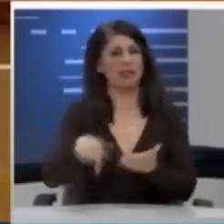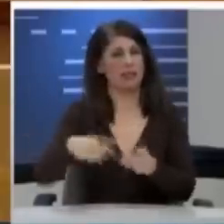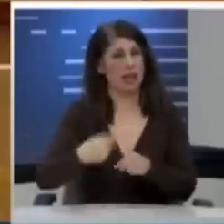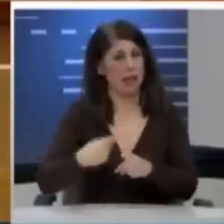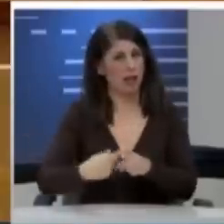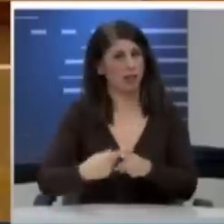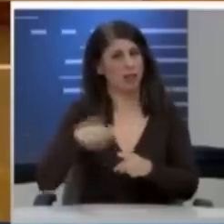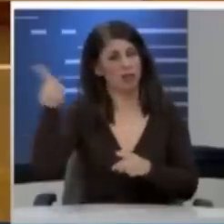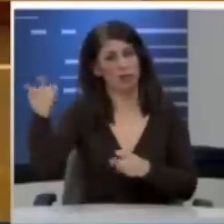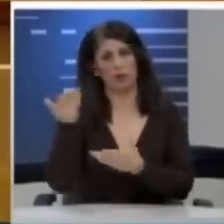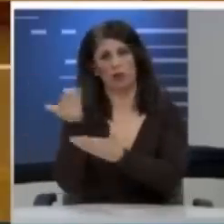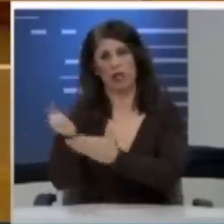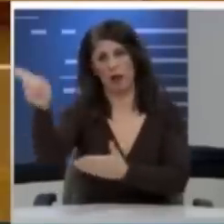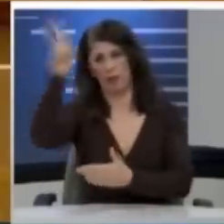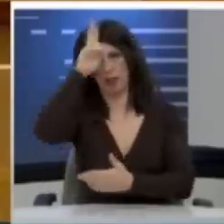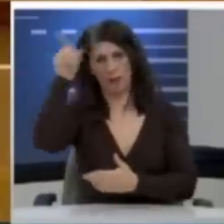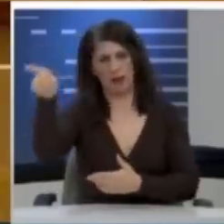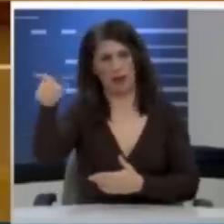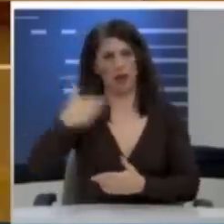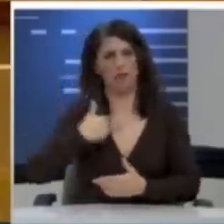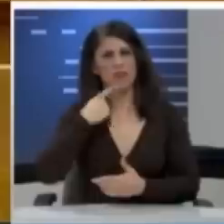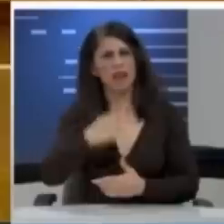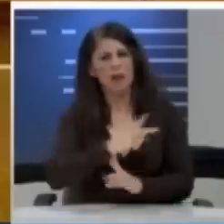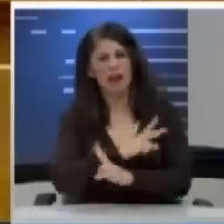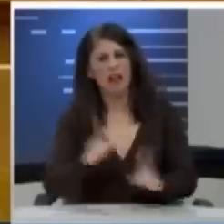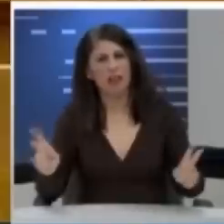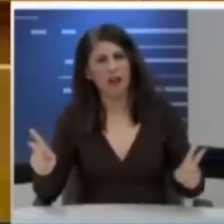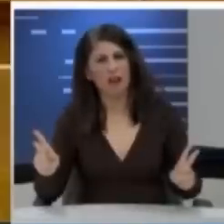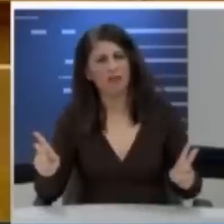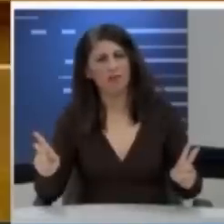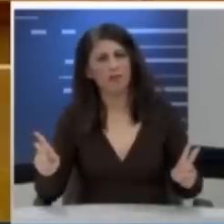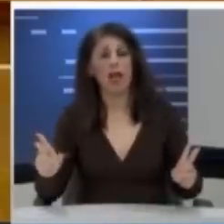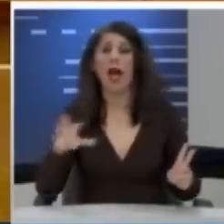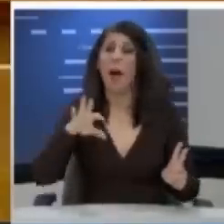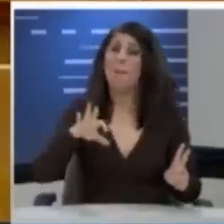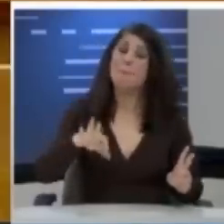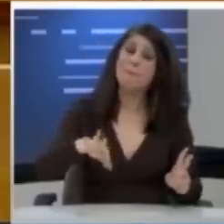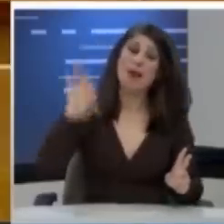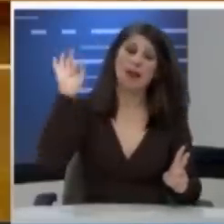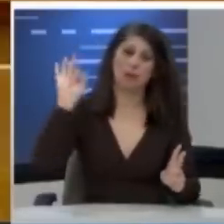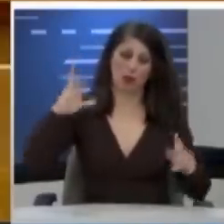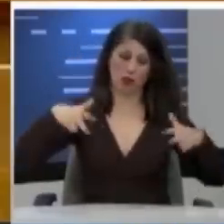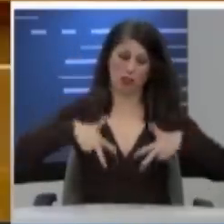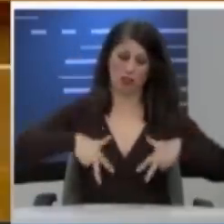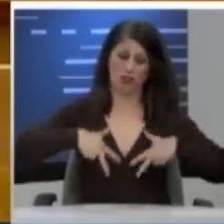Ελλάδας κατά της Γερμανίας. Εμείς λέμε ξεκάθαρα ότι σε περίπτωση